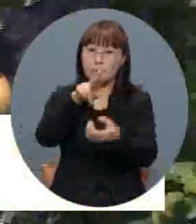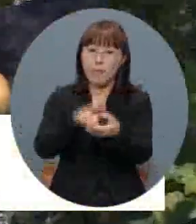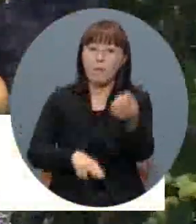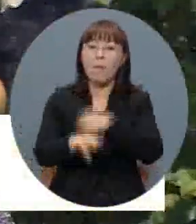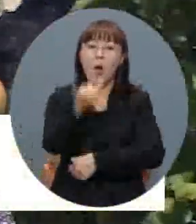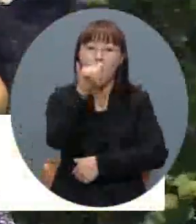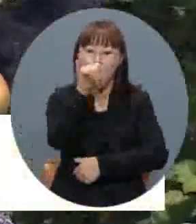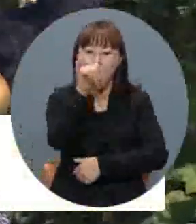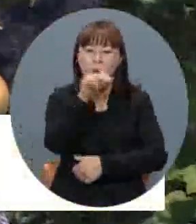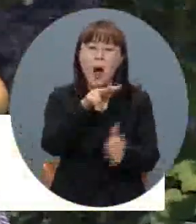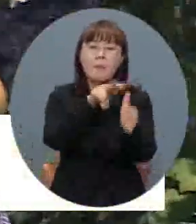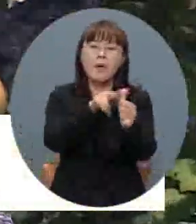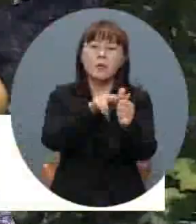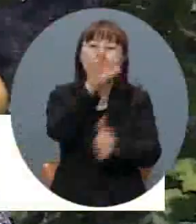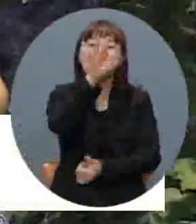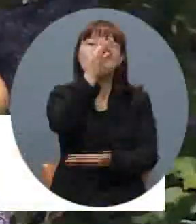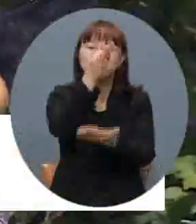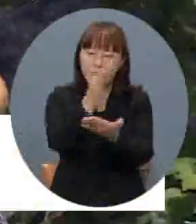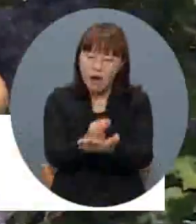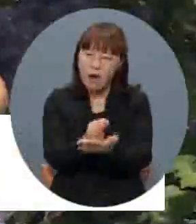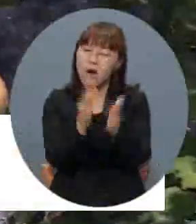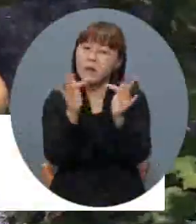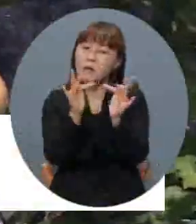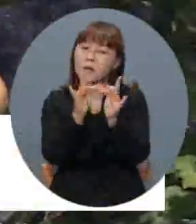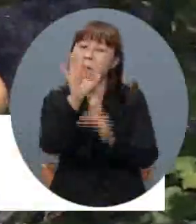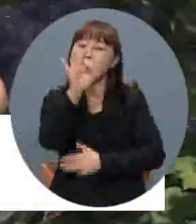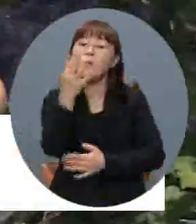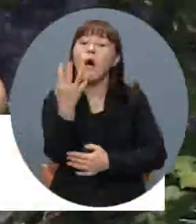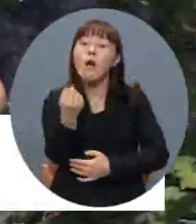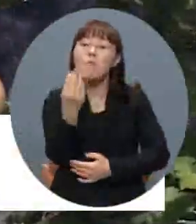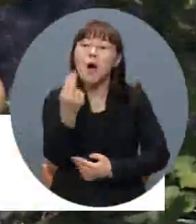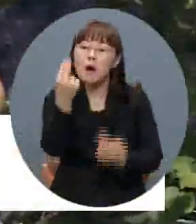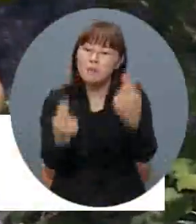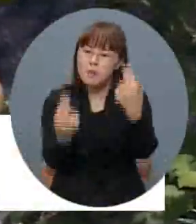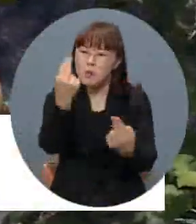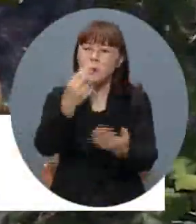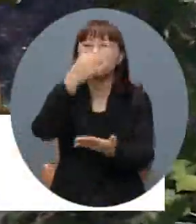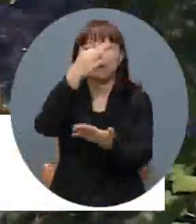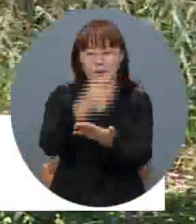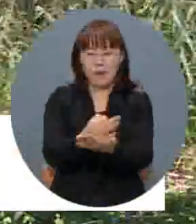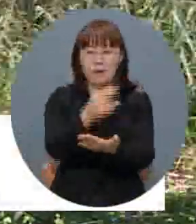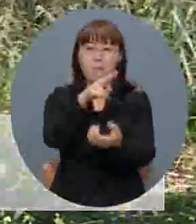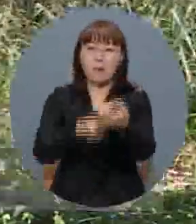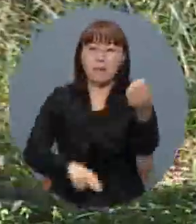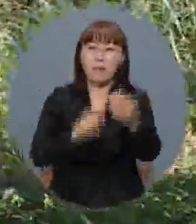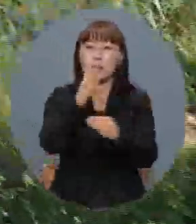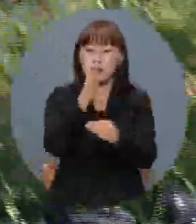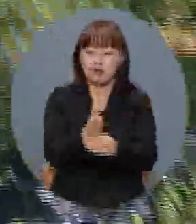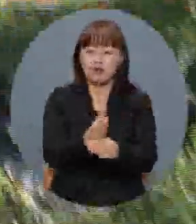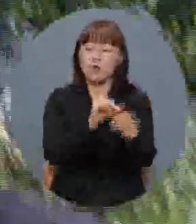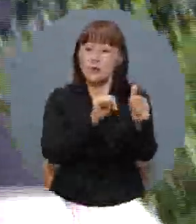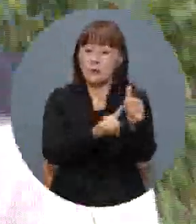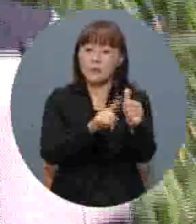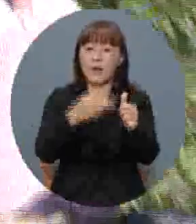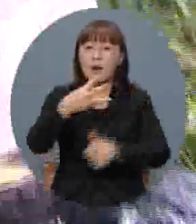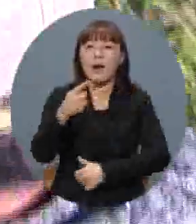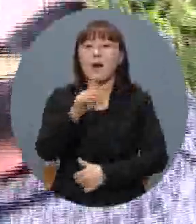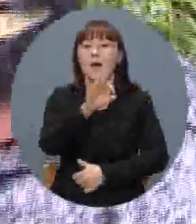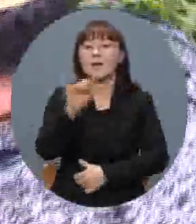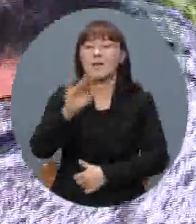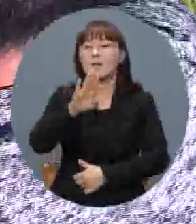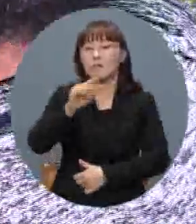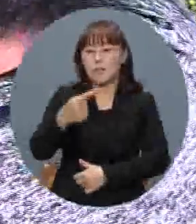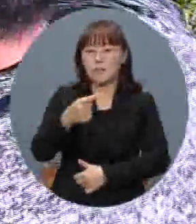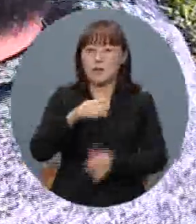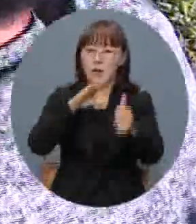때문에 마트 가격보다는 저렴하게 그리고 인터넷 가격보다도 최소 가격보다 제가 저렴하게 올리고 있습니다. 김 씨와 같은 라이브 커머스를